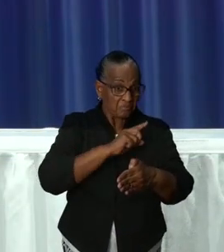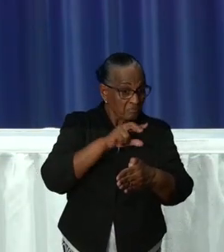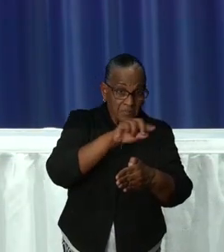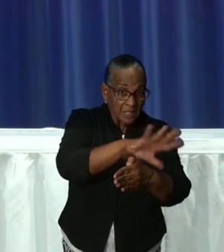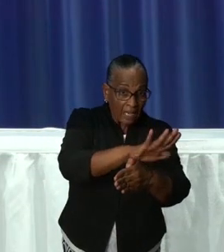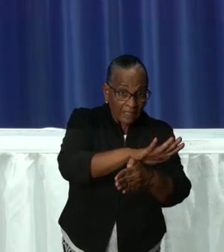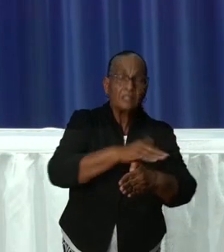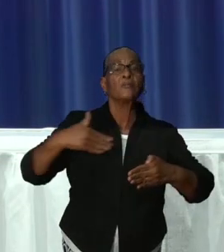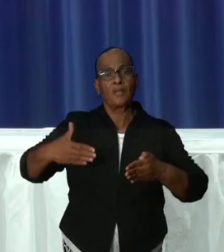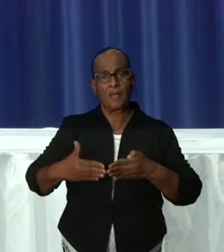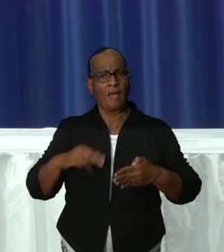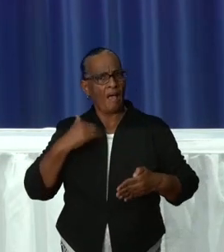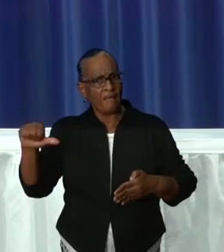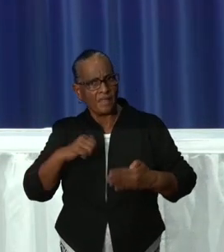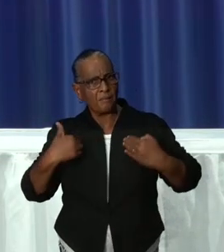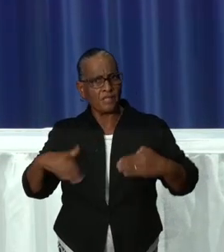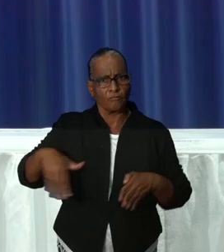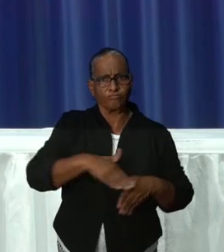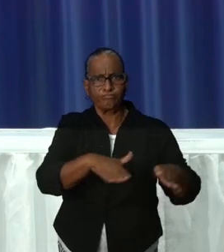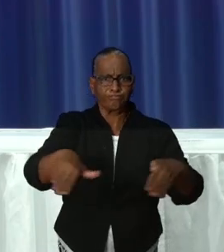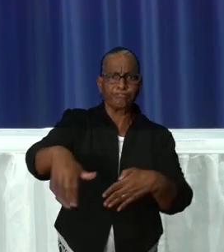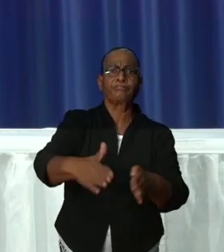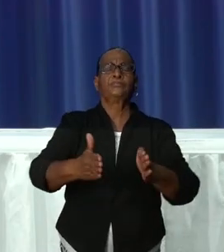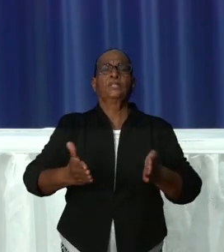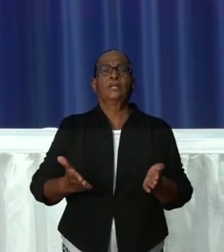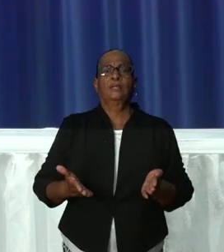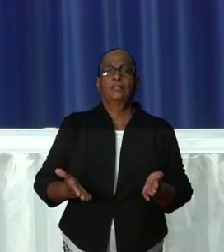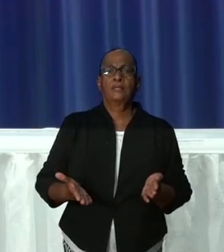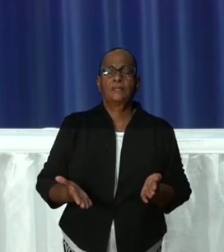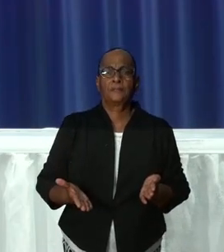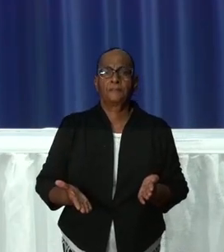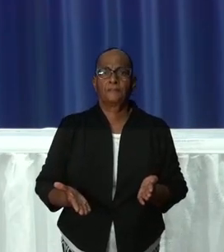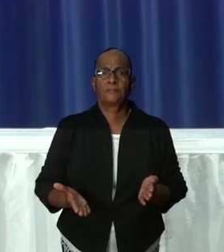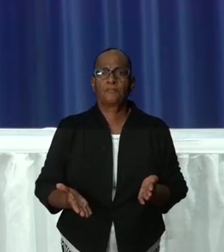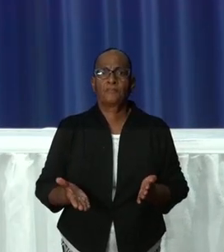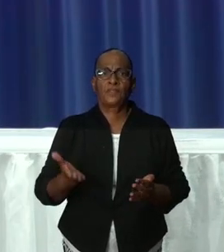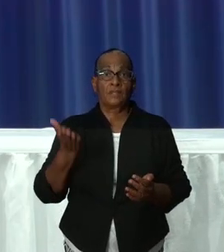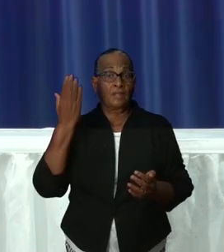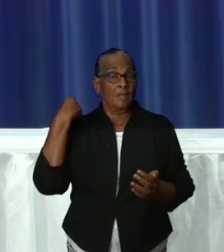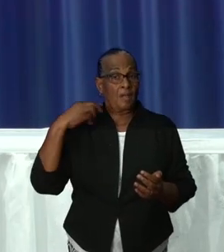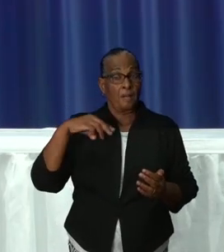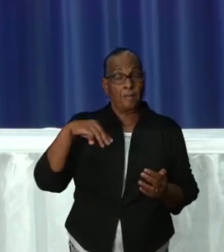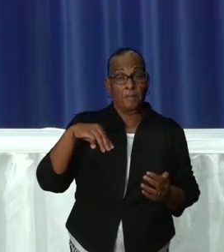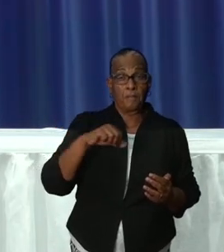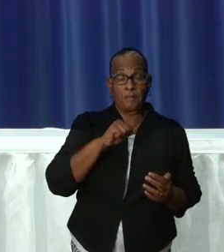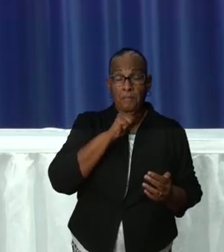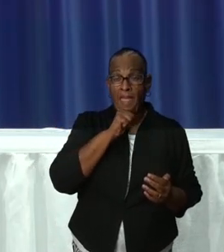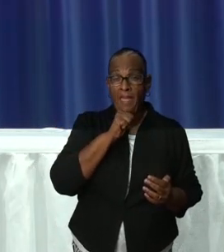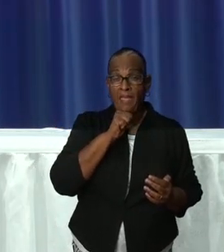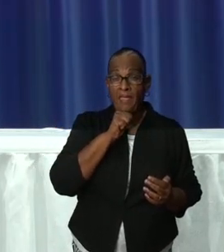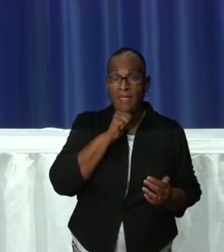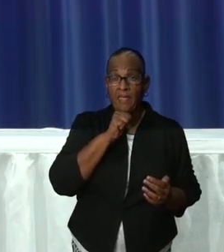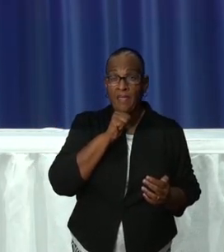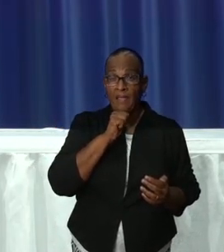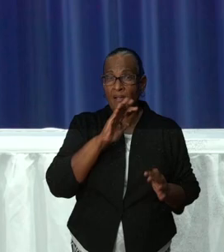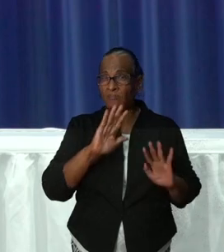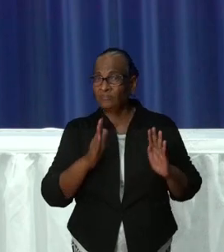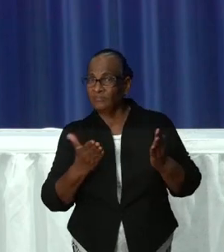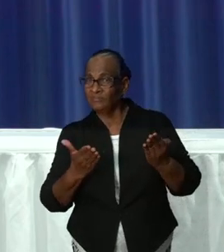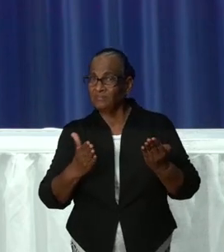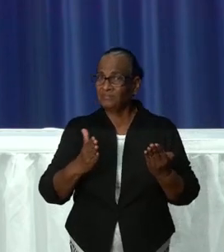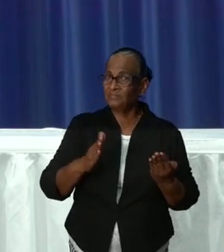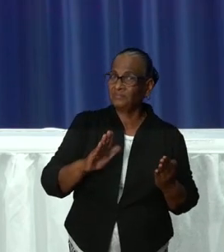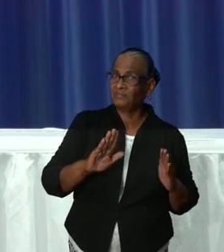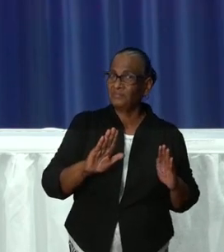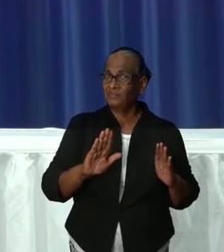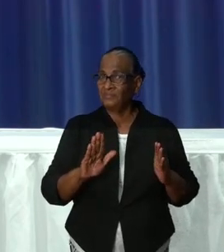Een heel mooi voorbeeld, maar zo, dit heb ik in mei meegemaakt. Ik stond daar in de omgeving